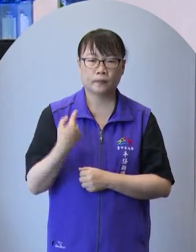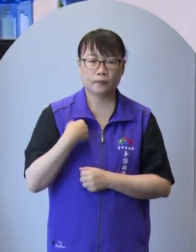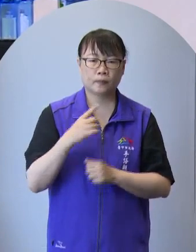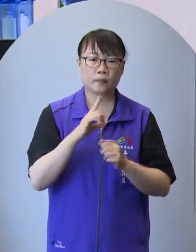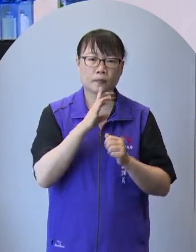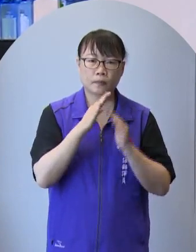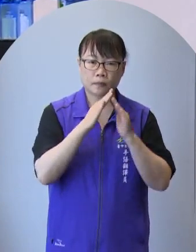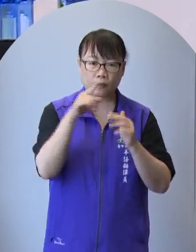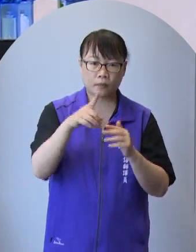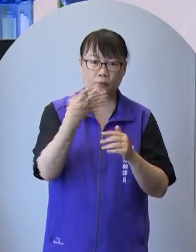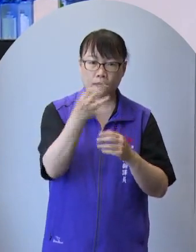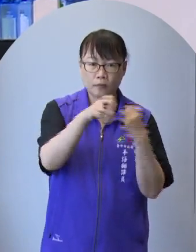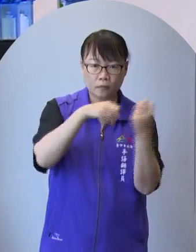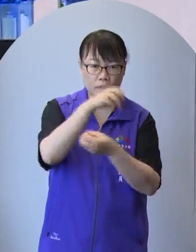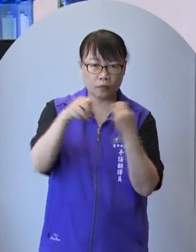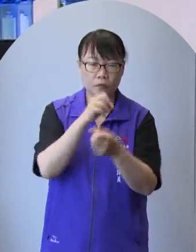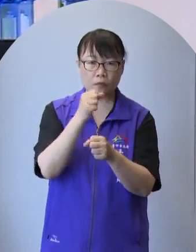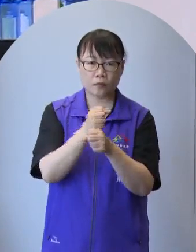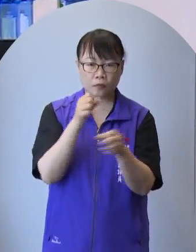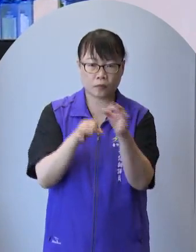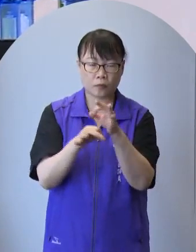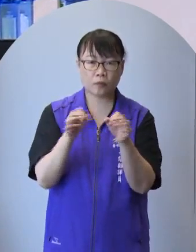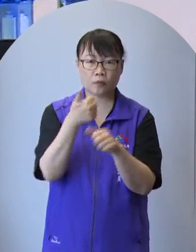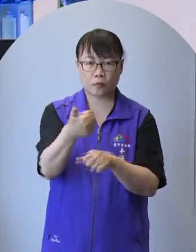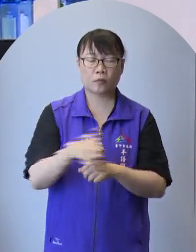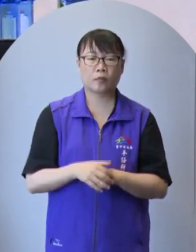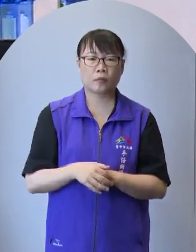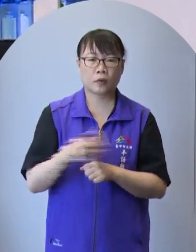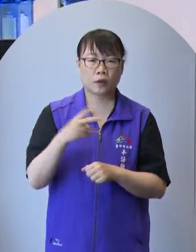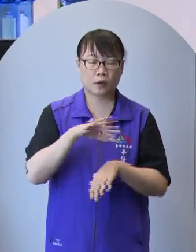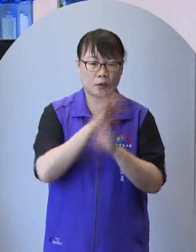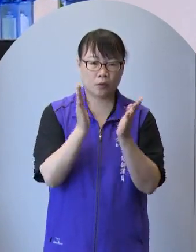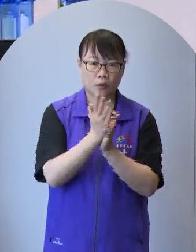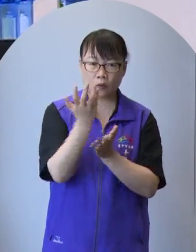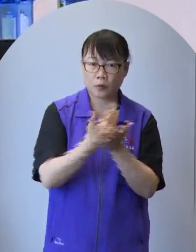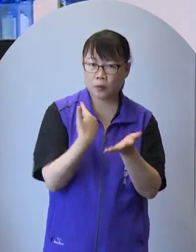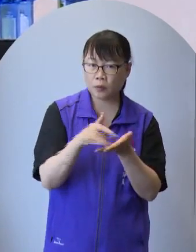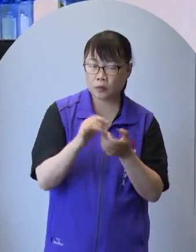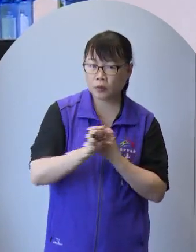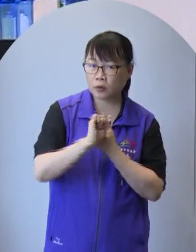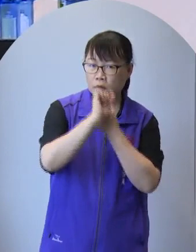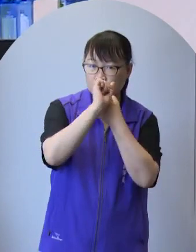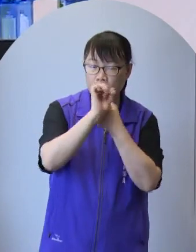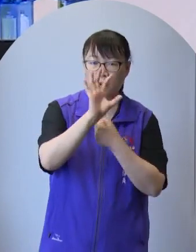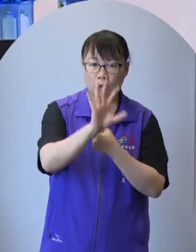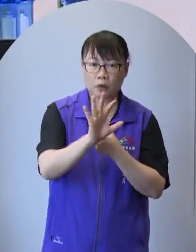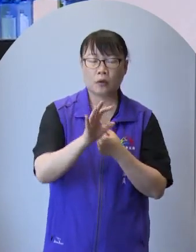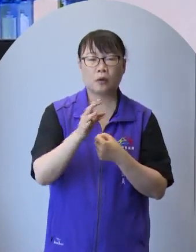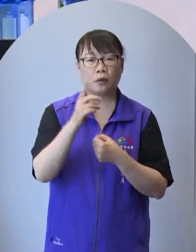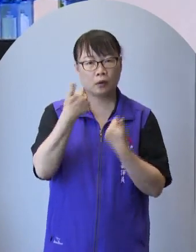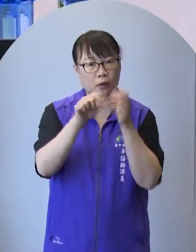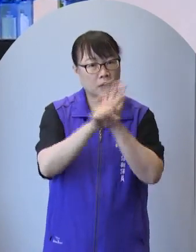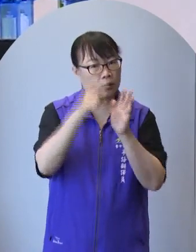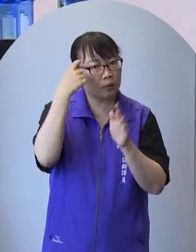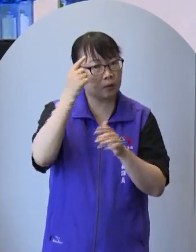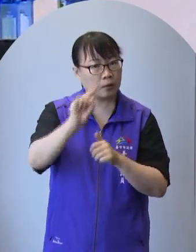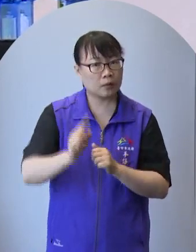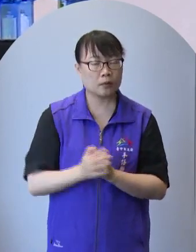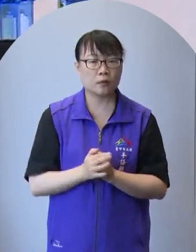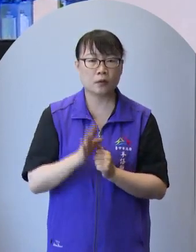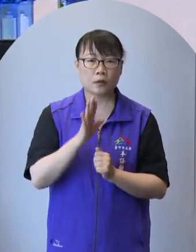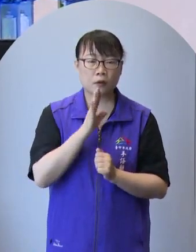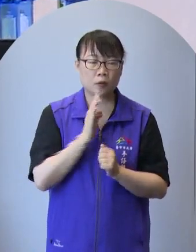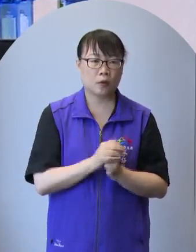台中市的财政。但是呢，大家可以看到我们的总预算是在增加，表示什么？我们虽然开